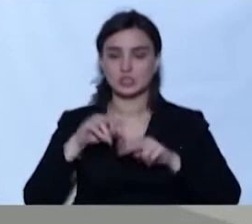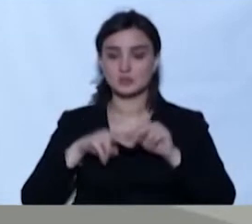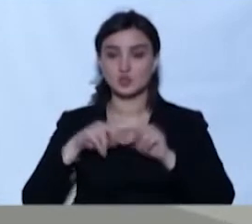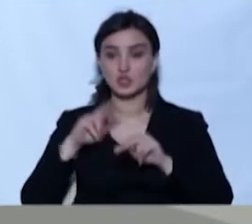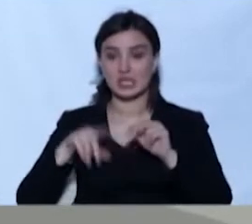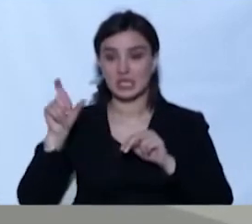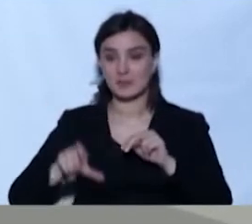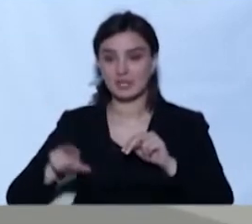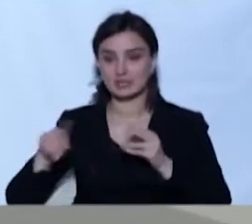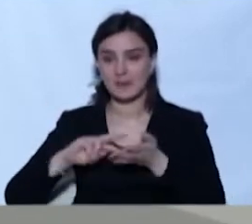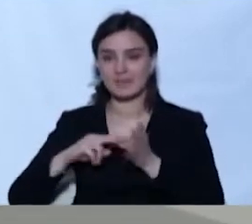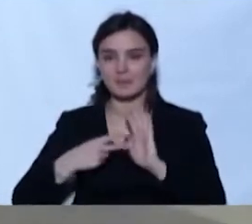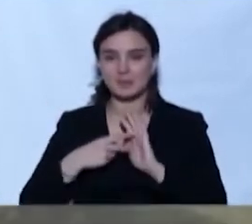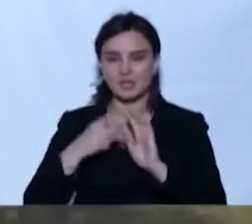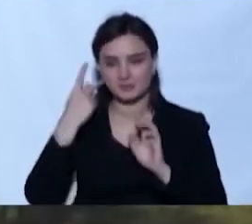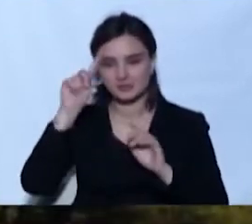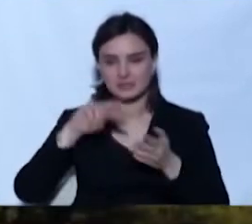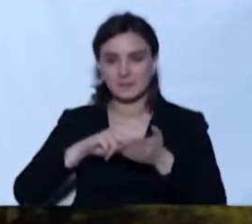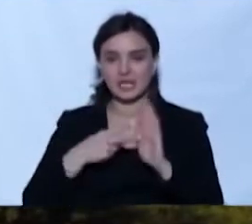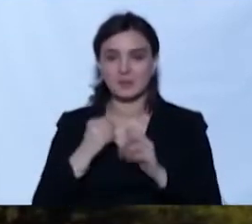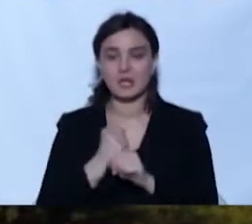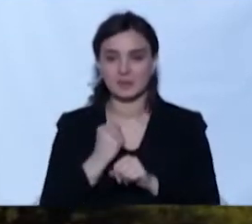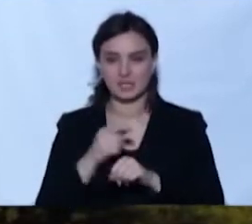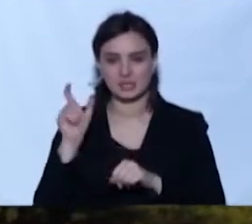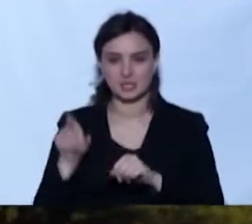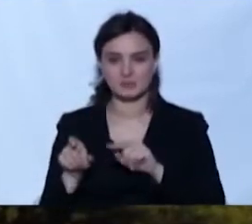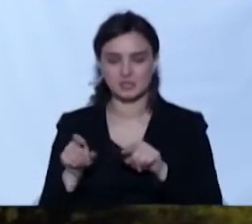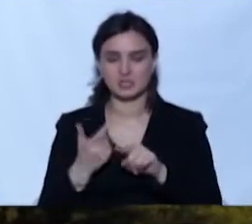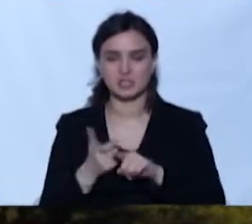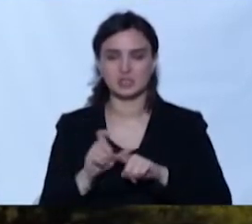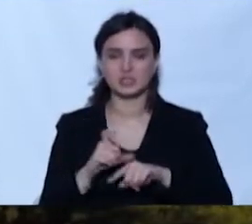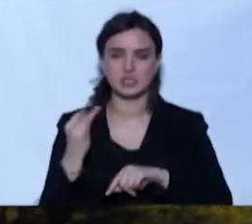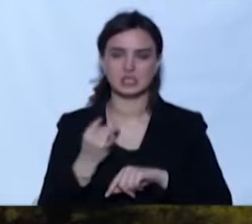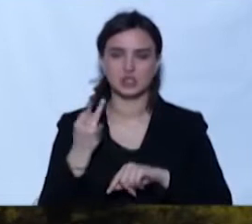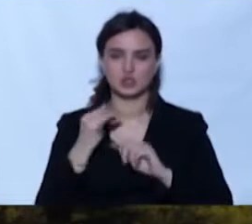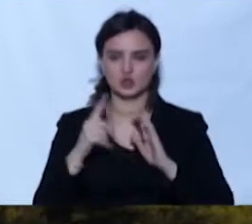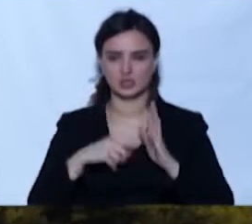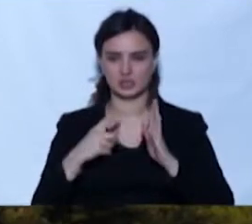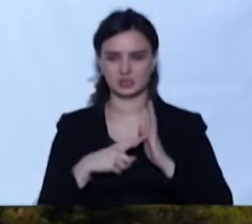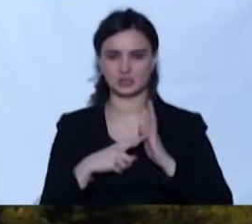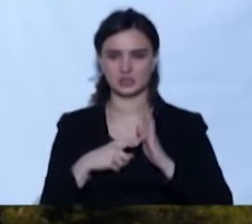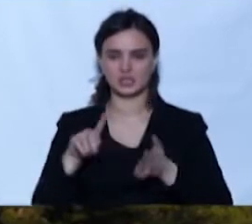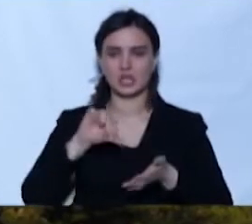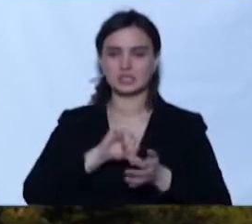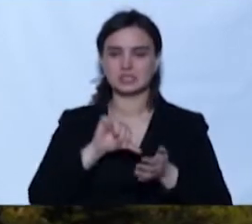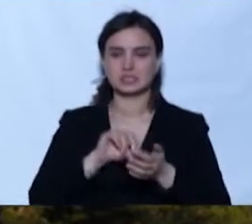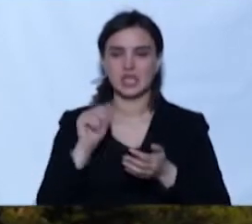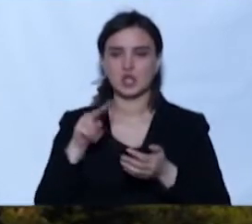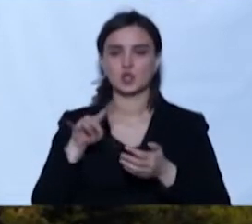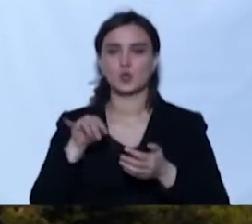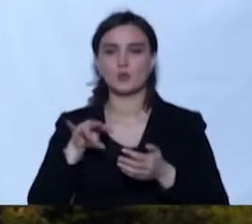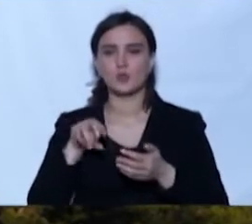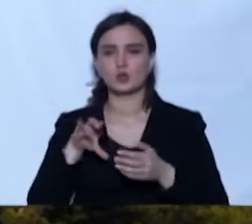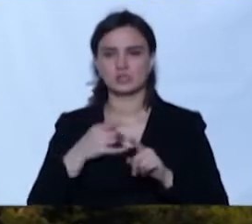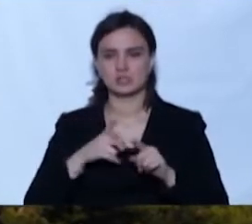თუ შეიძლება ასე ითქვას, ადამიანს. Ეს არის ძალიან საინტერესო საკითხი. Athenis Akropolisi მოგეხსენება დგას ათენის